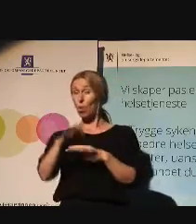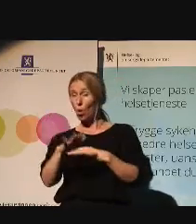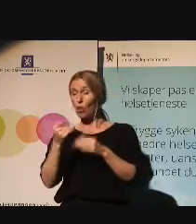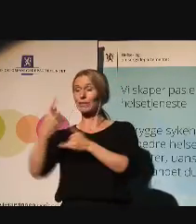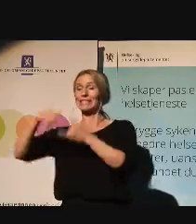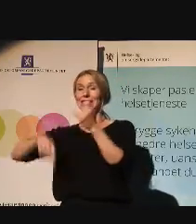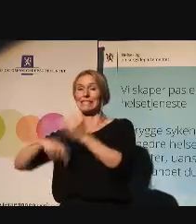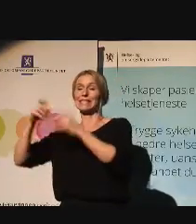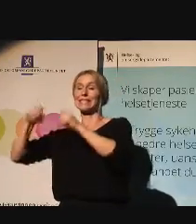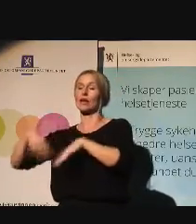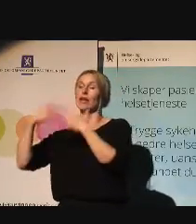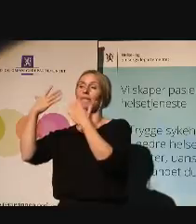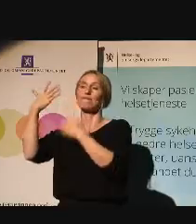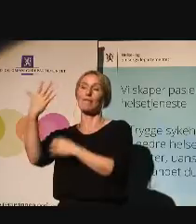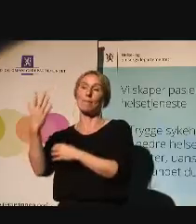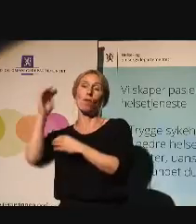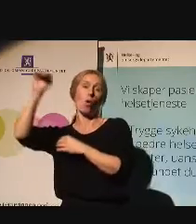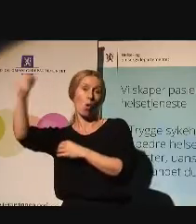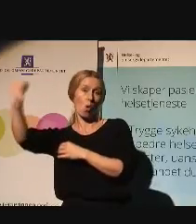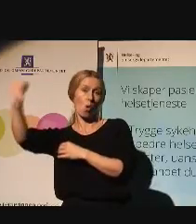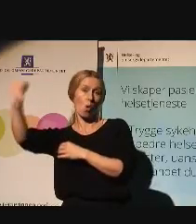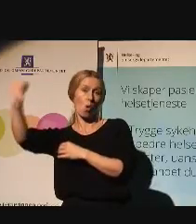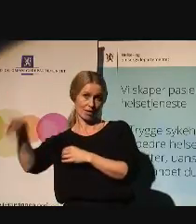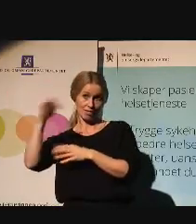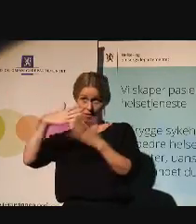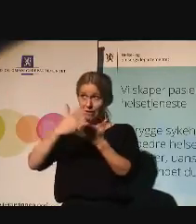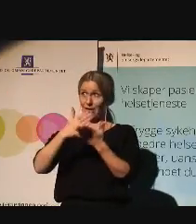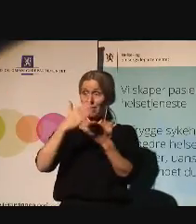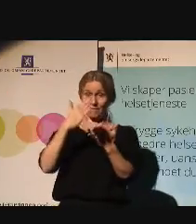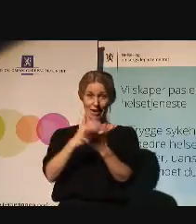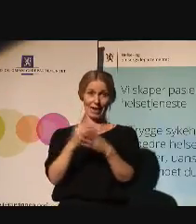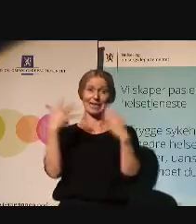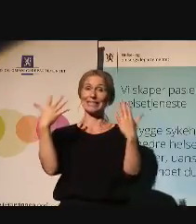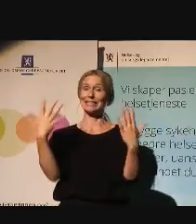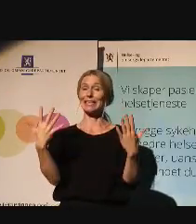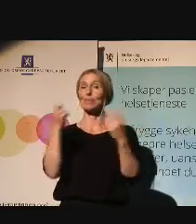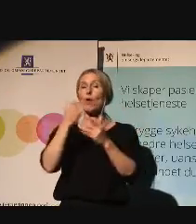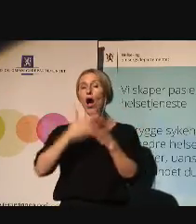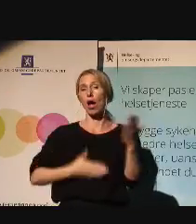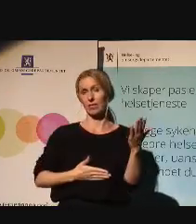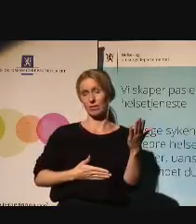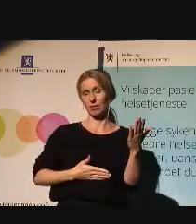siste begynner 17:55. Da dere ferdig